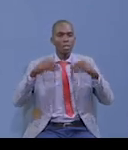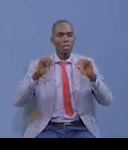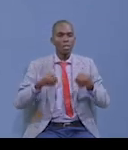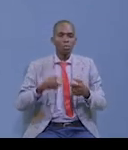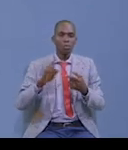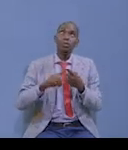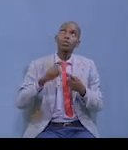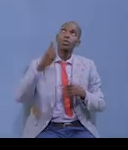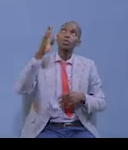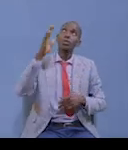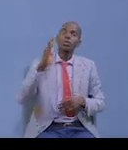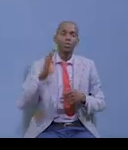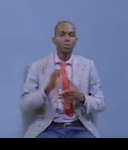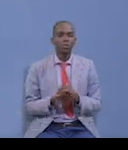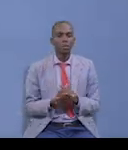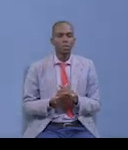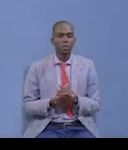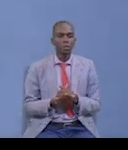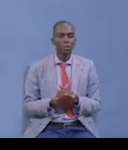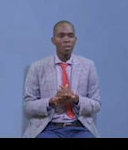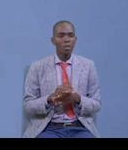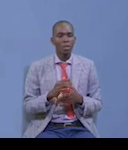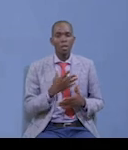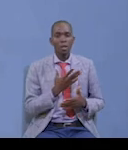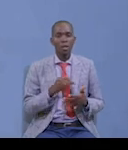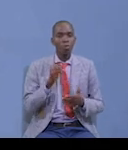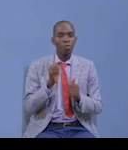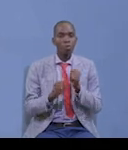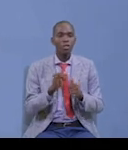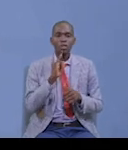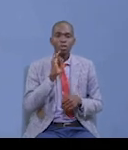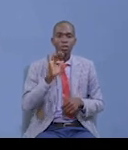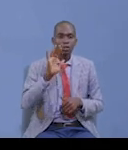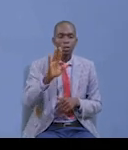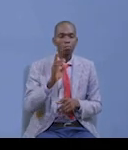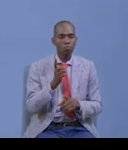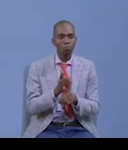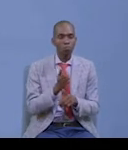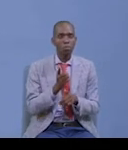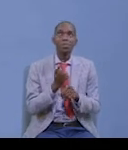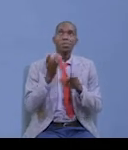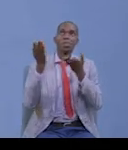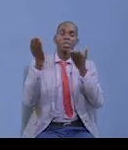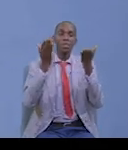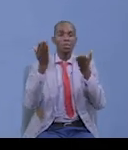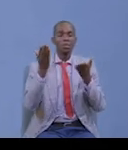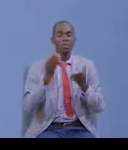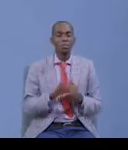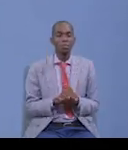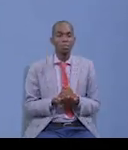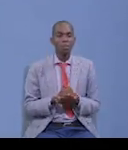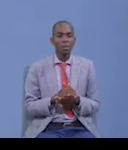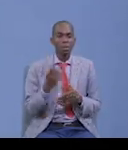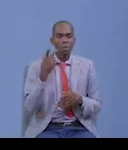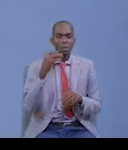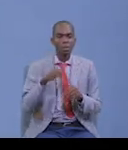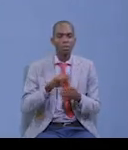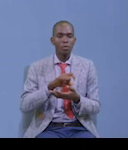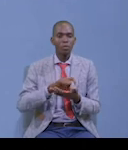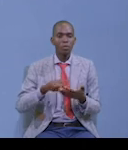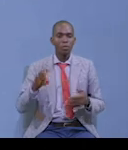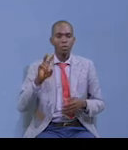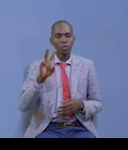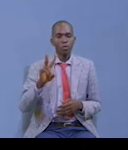పరిశుద్ధమును దేవునికి అంగీకారయోగ్యమైనది. Is your reasonable service. అది దేవునికి యుక్తమైన సేవ. Look at verse 2. రెండో